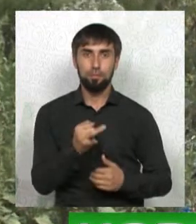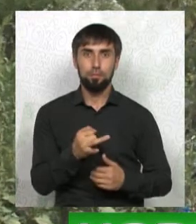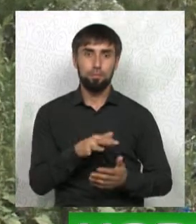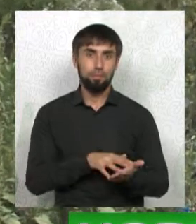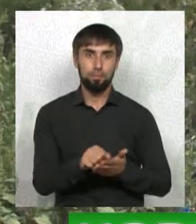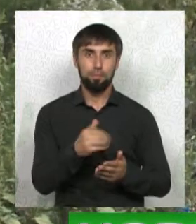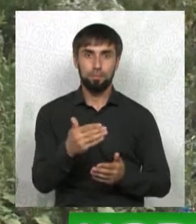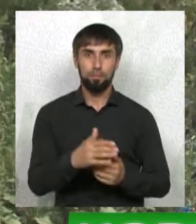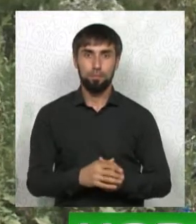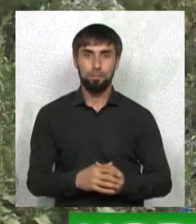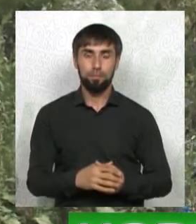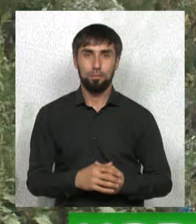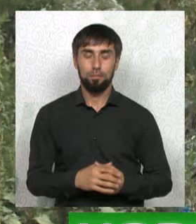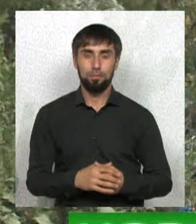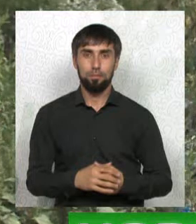Ликвидация этого